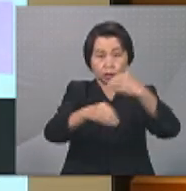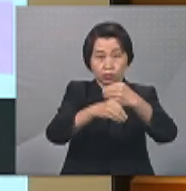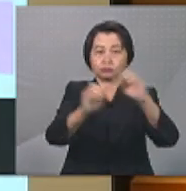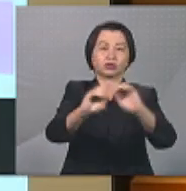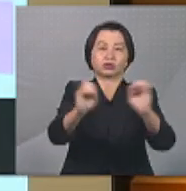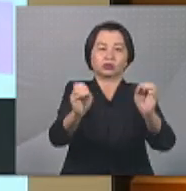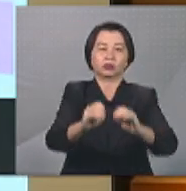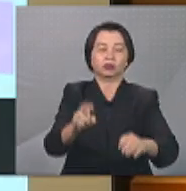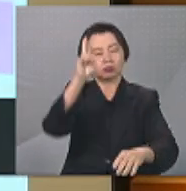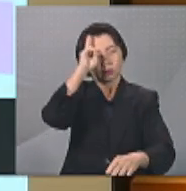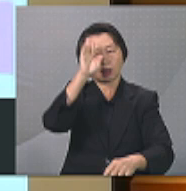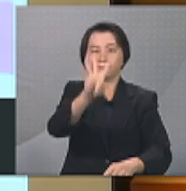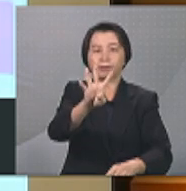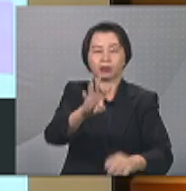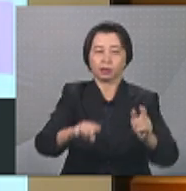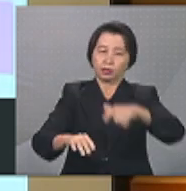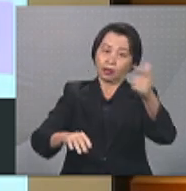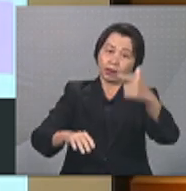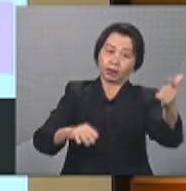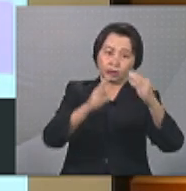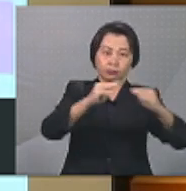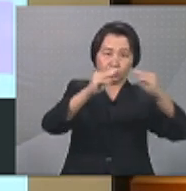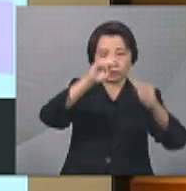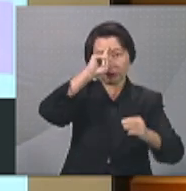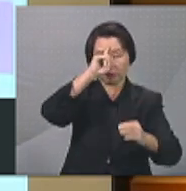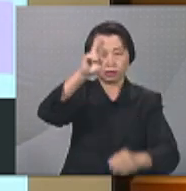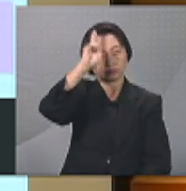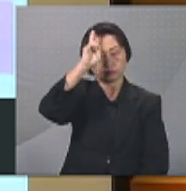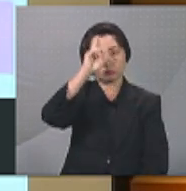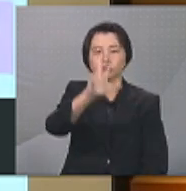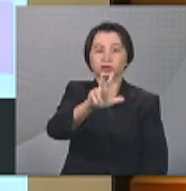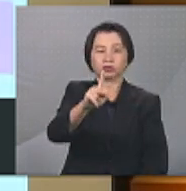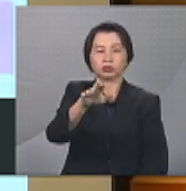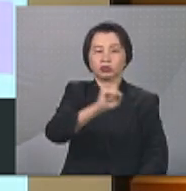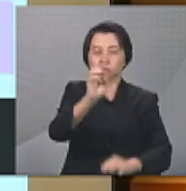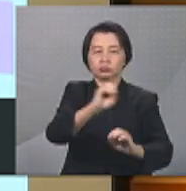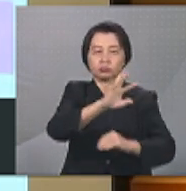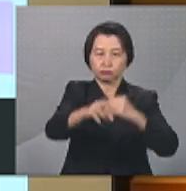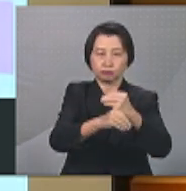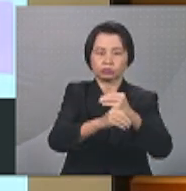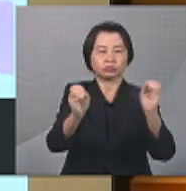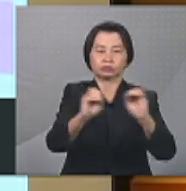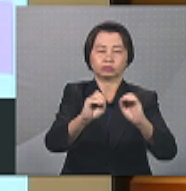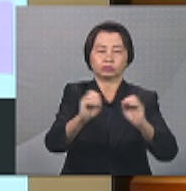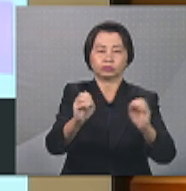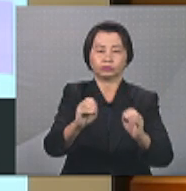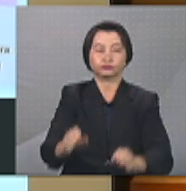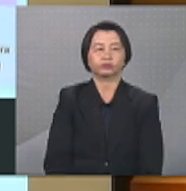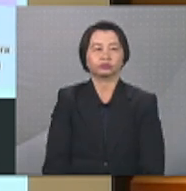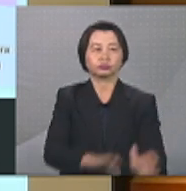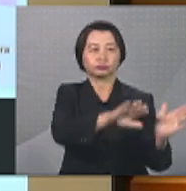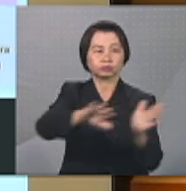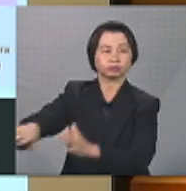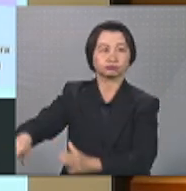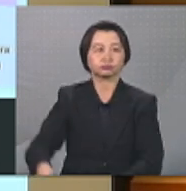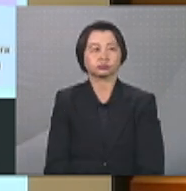kes. Lain-lain di kawasan Masjid India juga kekal 3 kes, tiada melibatkan pertambahan kes.